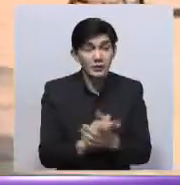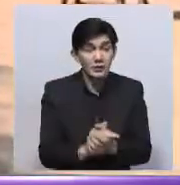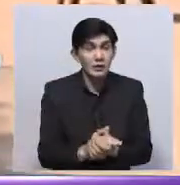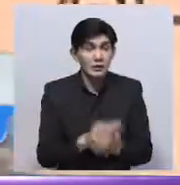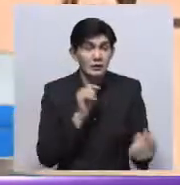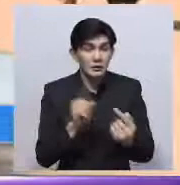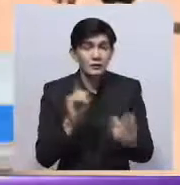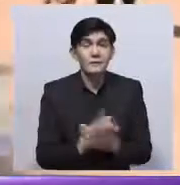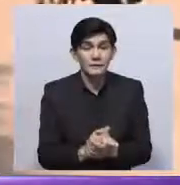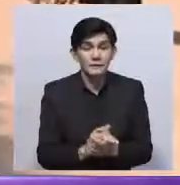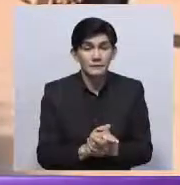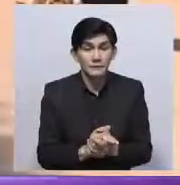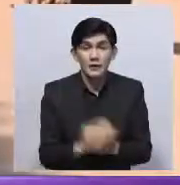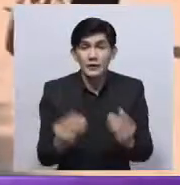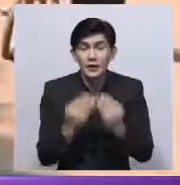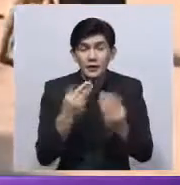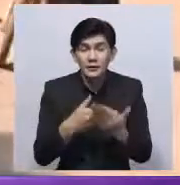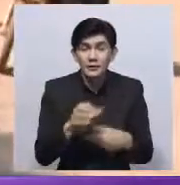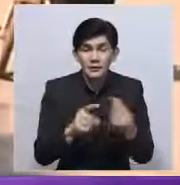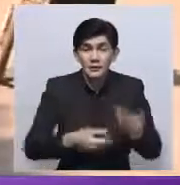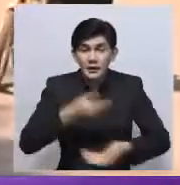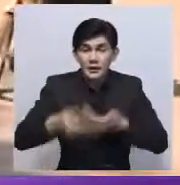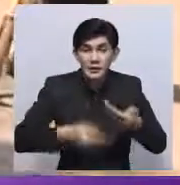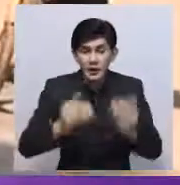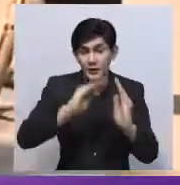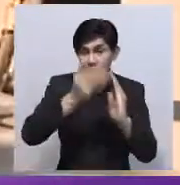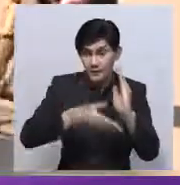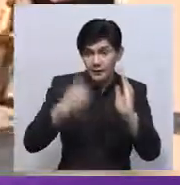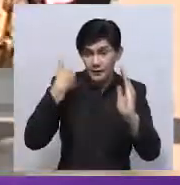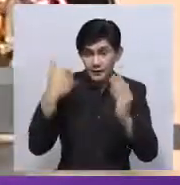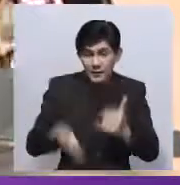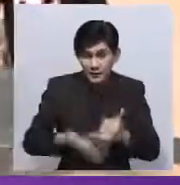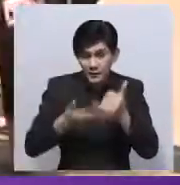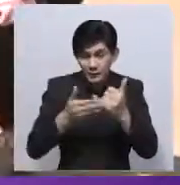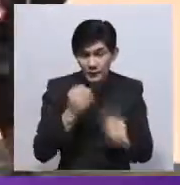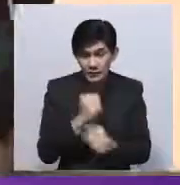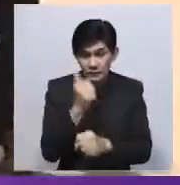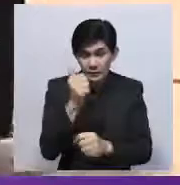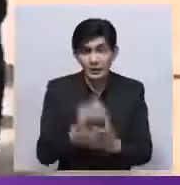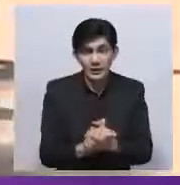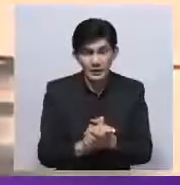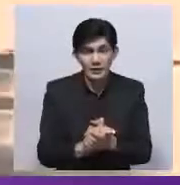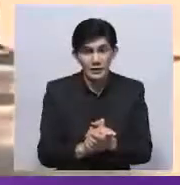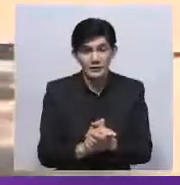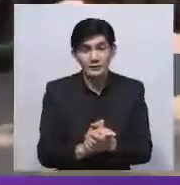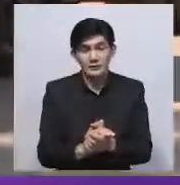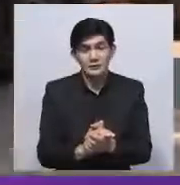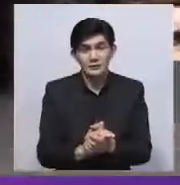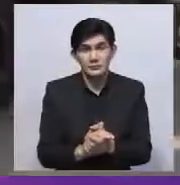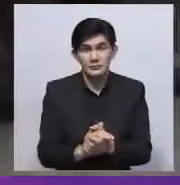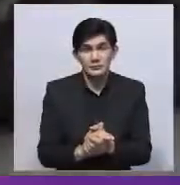ที่รวมถึงการที่จะส่งเสริมให้เศรษฐกิจการค้าระหว่างชายแดนนั้นมีการกระตุ้นแล้วก็เคลื่อนตัวได้ดีครับ